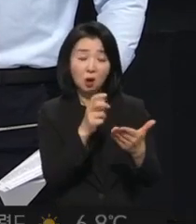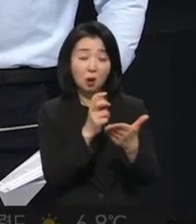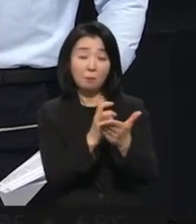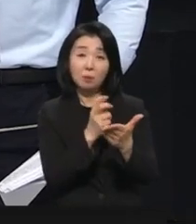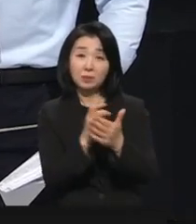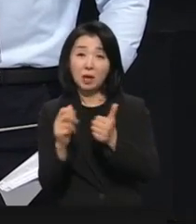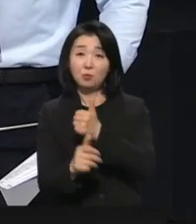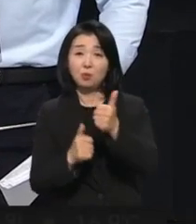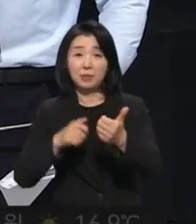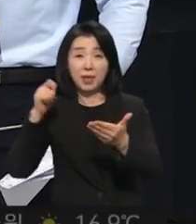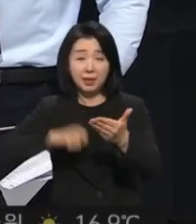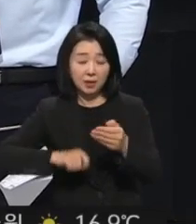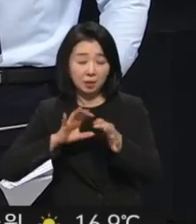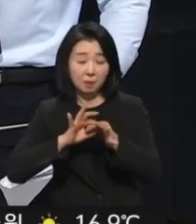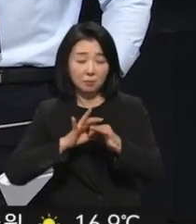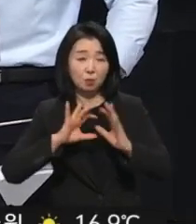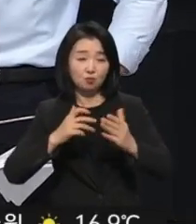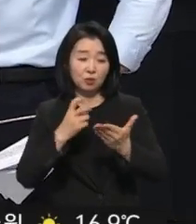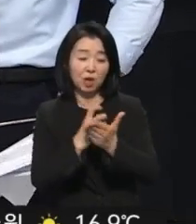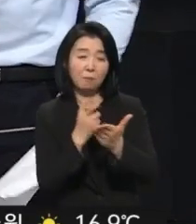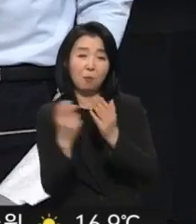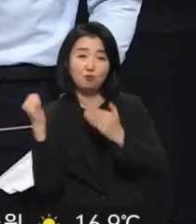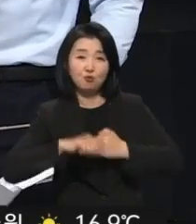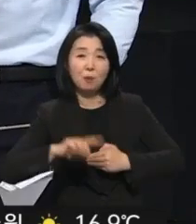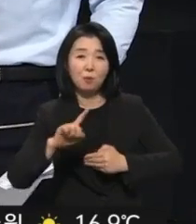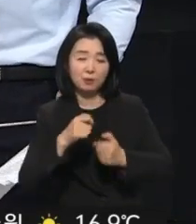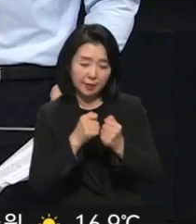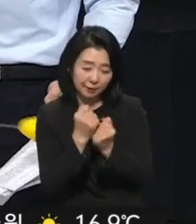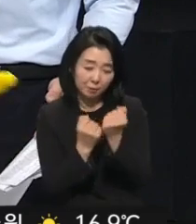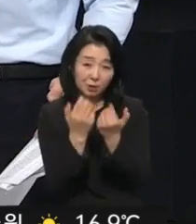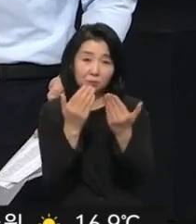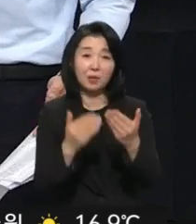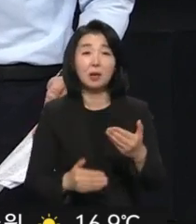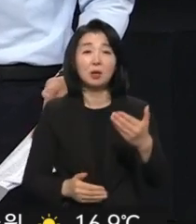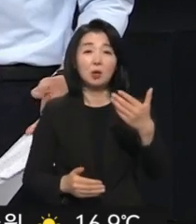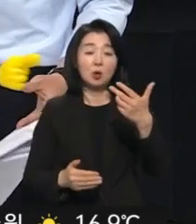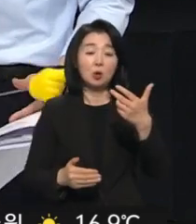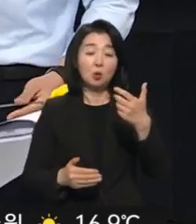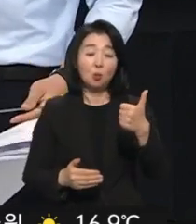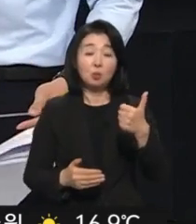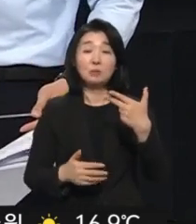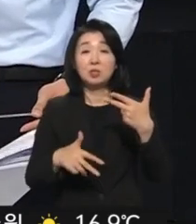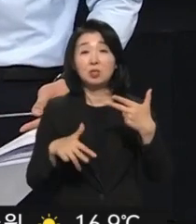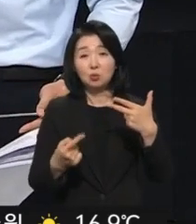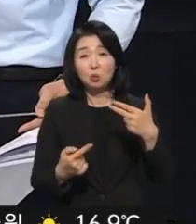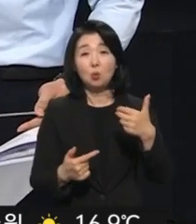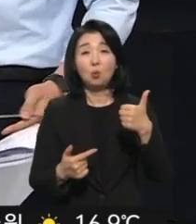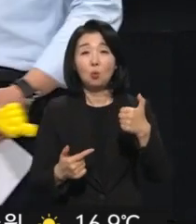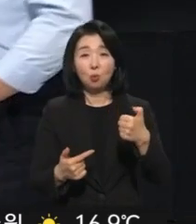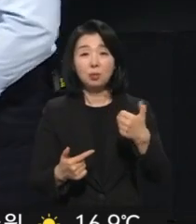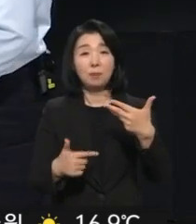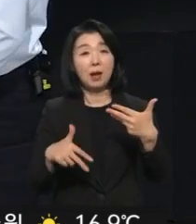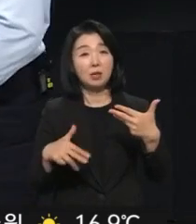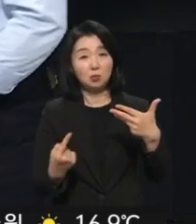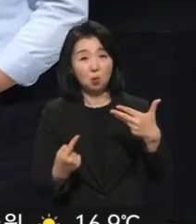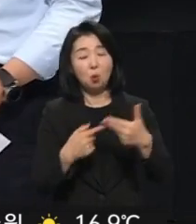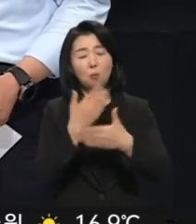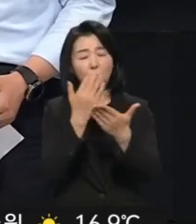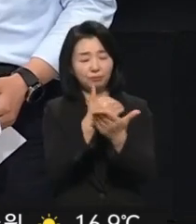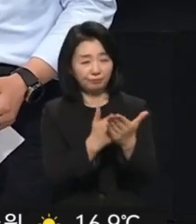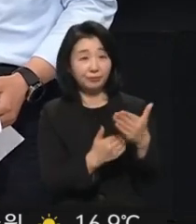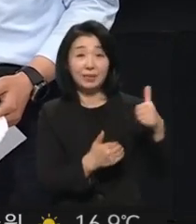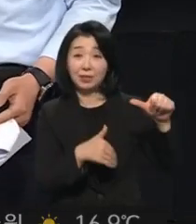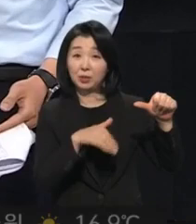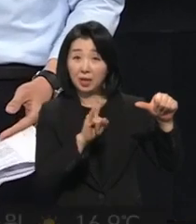국회법에 어떤 조항을 위배했는지 자세히 밝혔죠. 제57조와 제58조에서 모두 5개